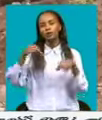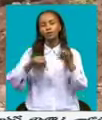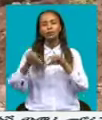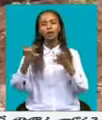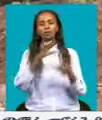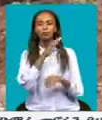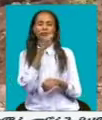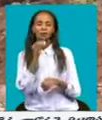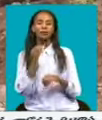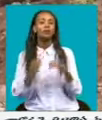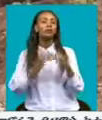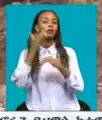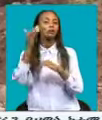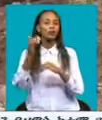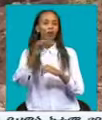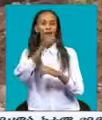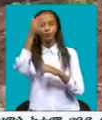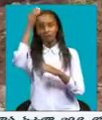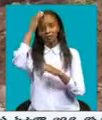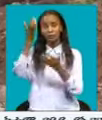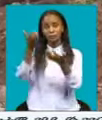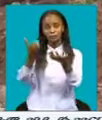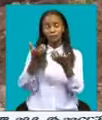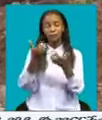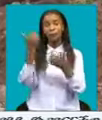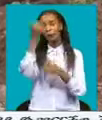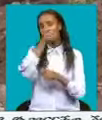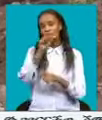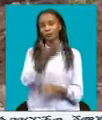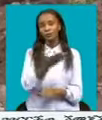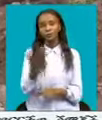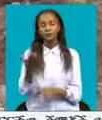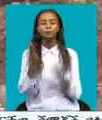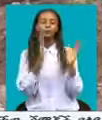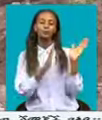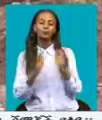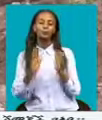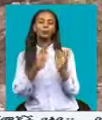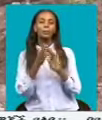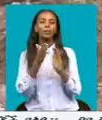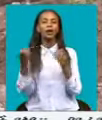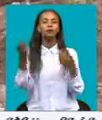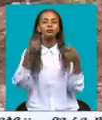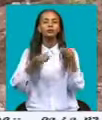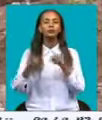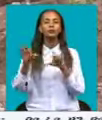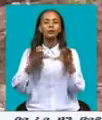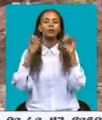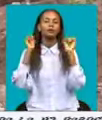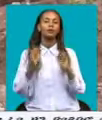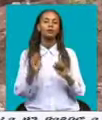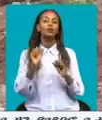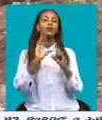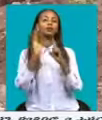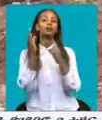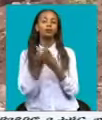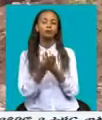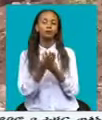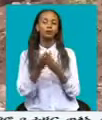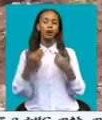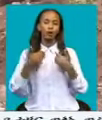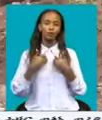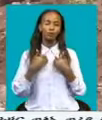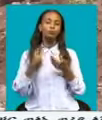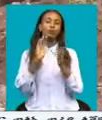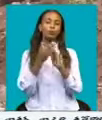ያደረገና በቀጣይም ሌሎች መንግስት በሚፈልገው በማንኛውም ነገር ዝግጁ እንደሆነ አስተዋጽኦ ማድረግ የሚችልባቸው ሁኔታዎች ያሉ